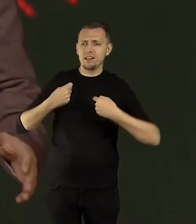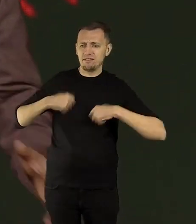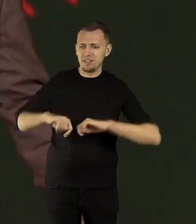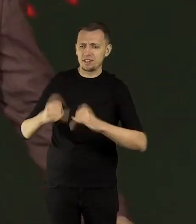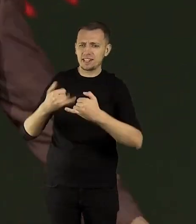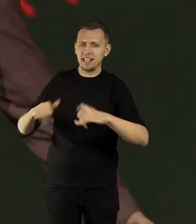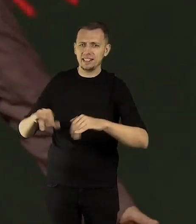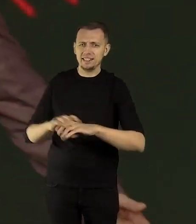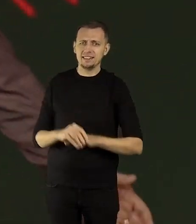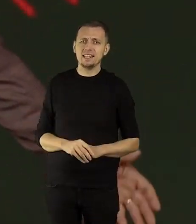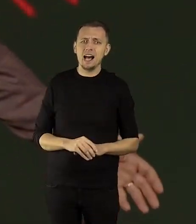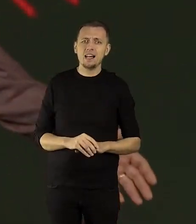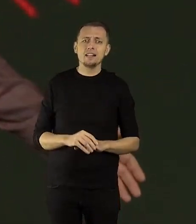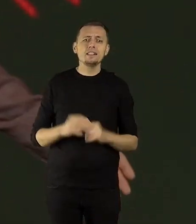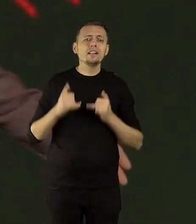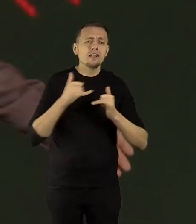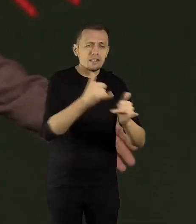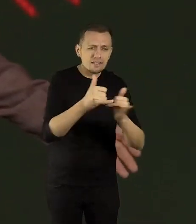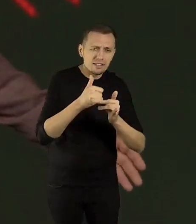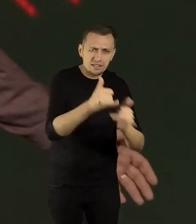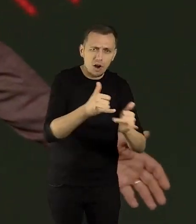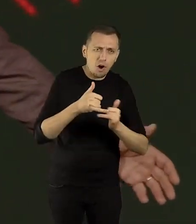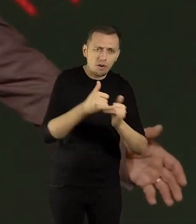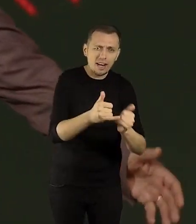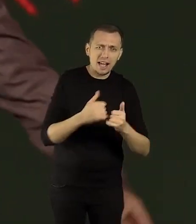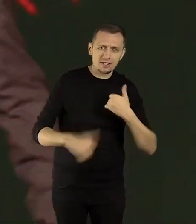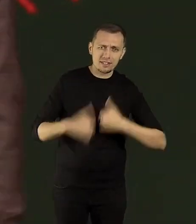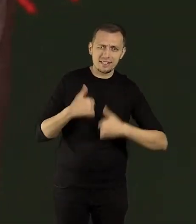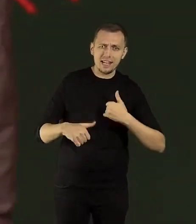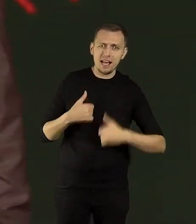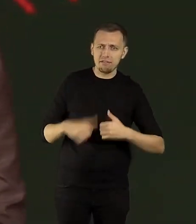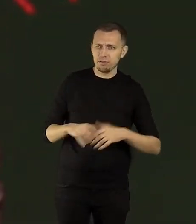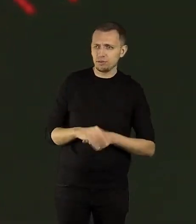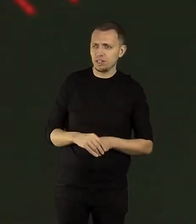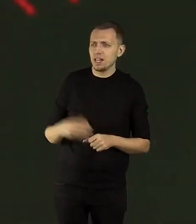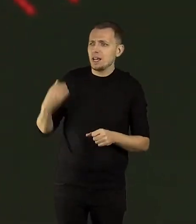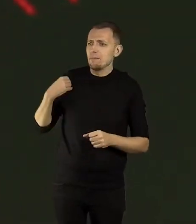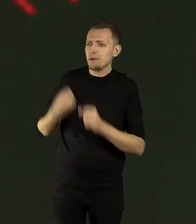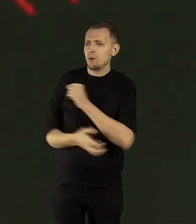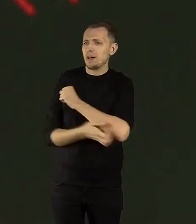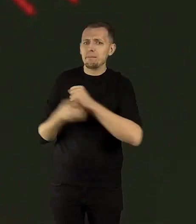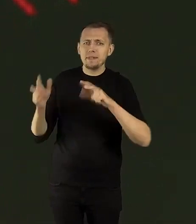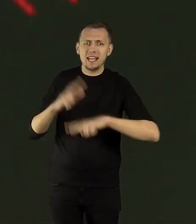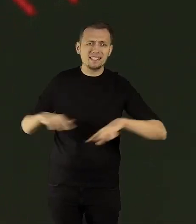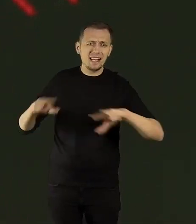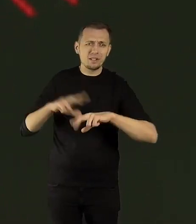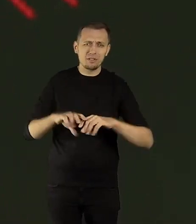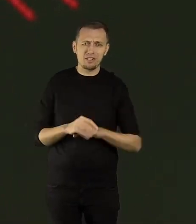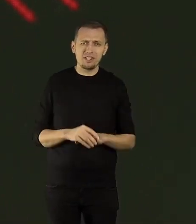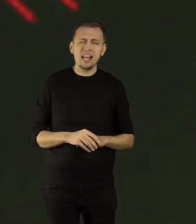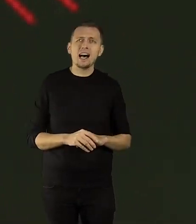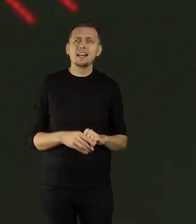wędrownym kaznodzieją. Nie miał domu, nie napisał książki, nie sprawował urzędu, nie miał rodziny, nie poszedł na studia.